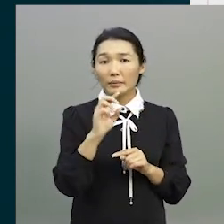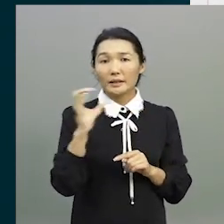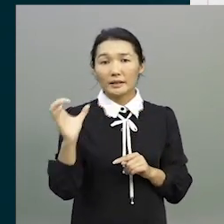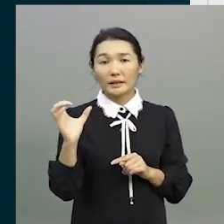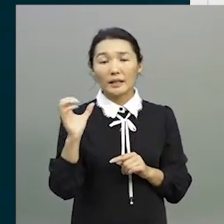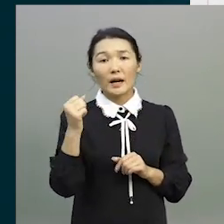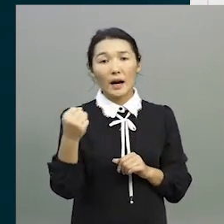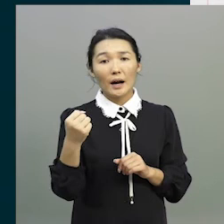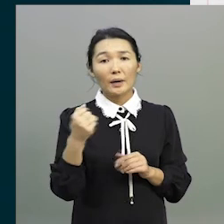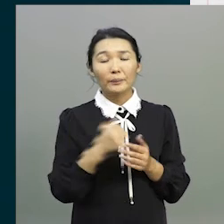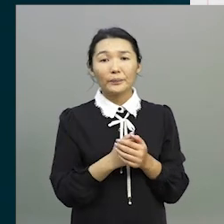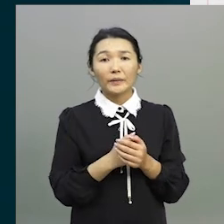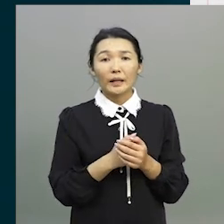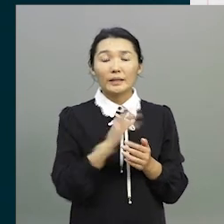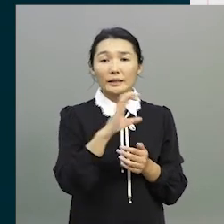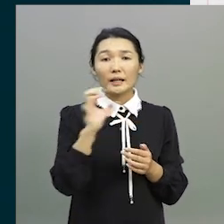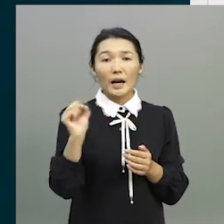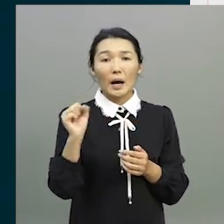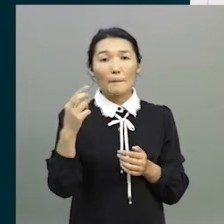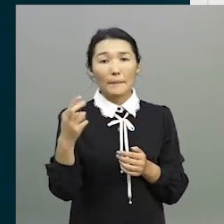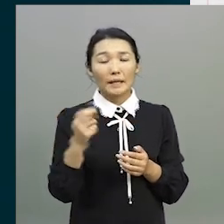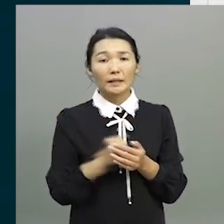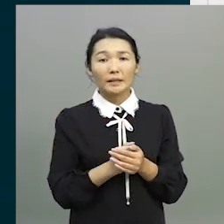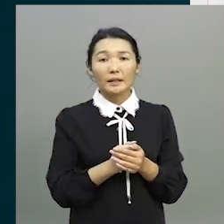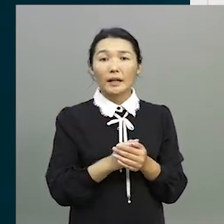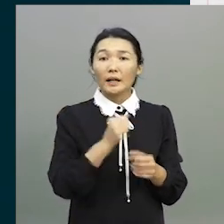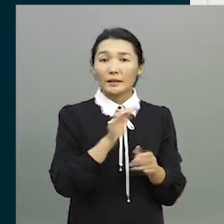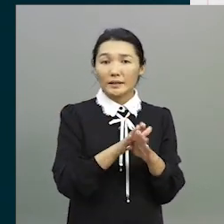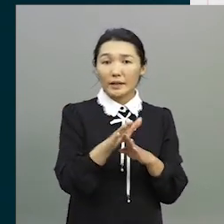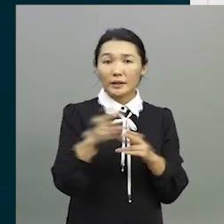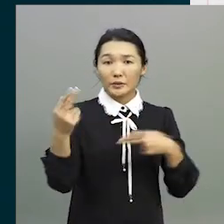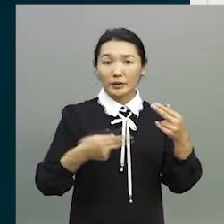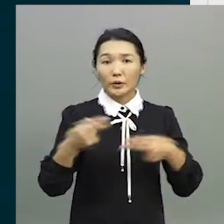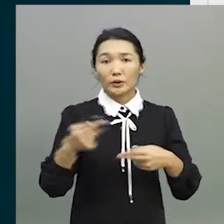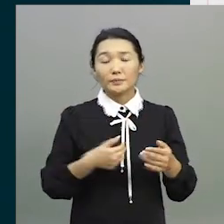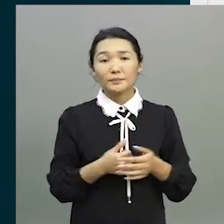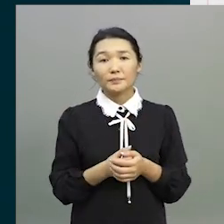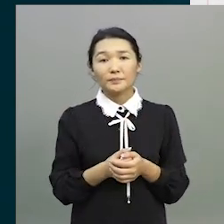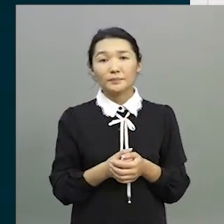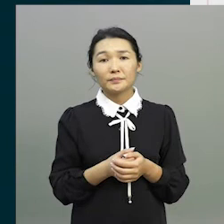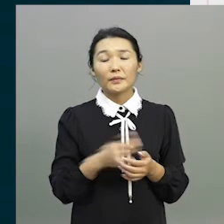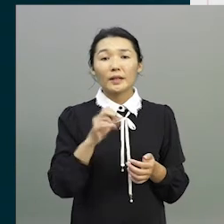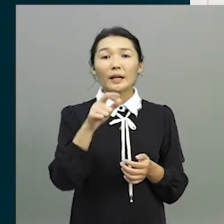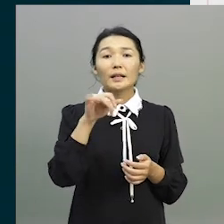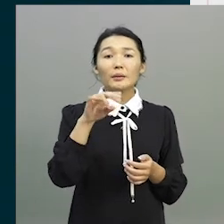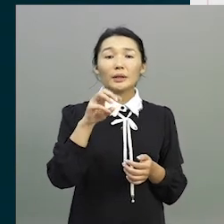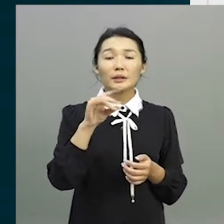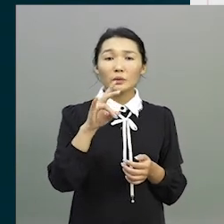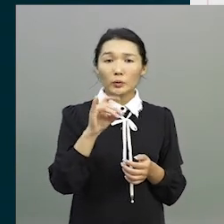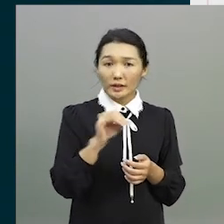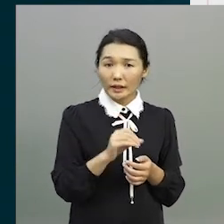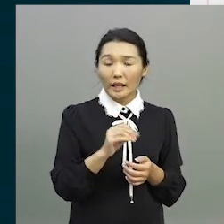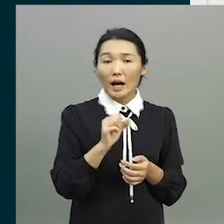отцы а.б. сделаем чертеж на гипотенузе а.б.